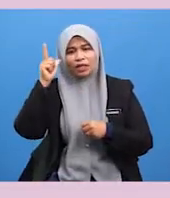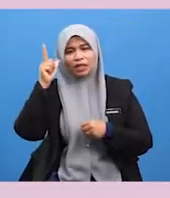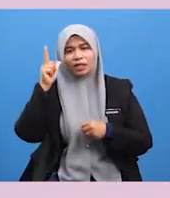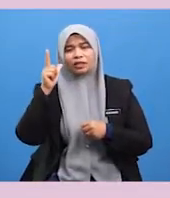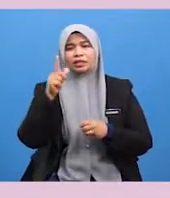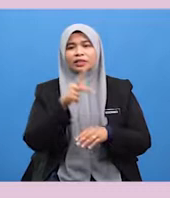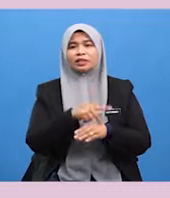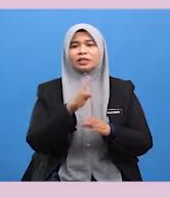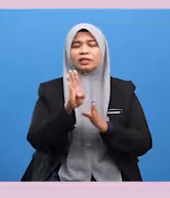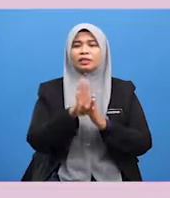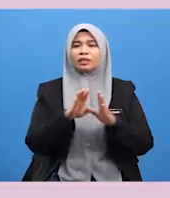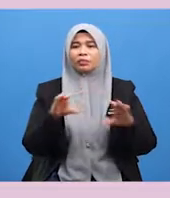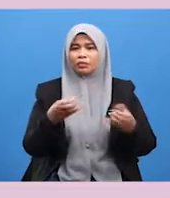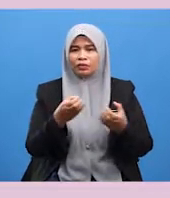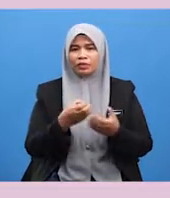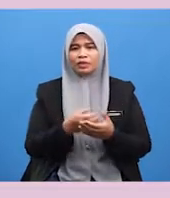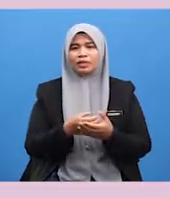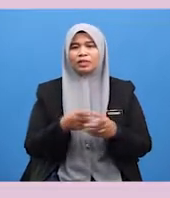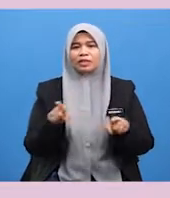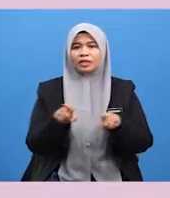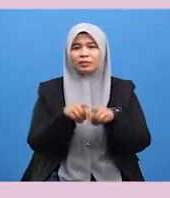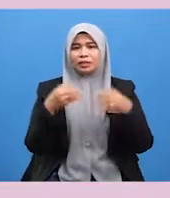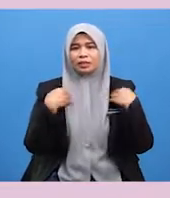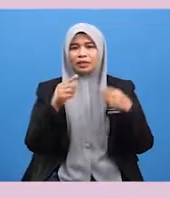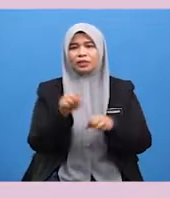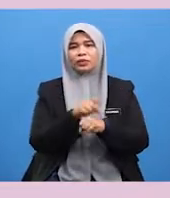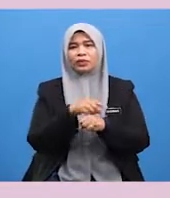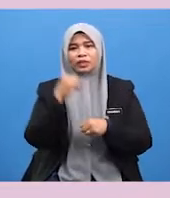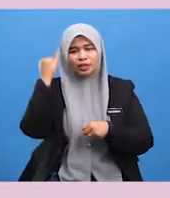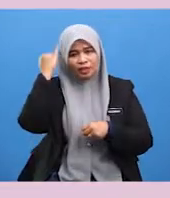ada menggunakan ilmu atau pengalaman.